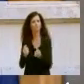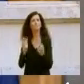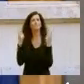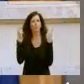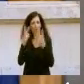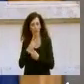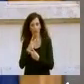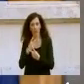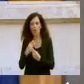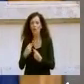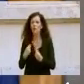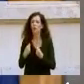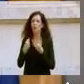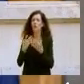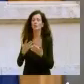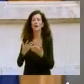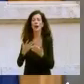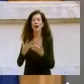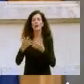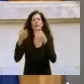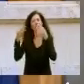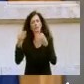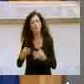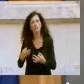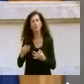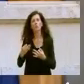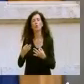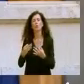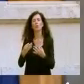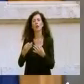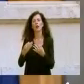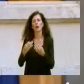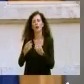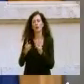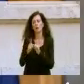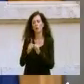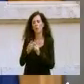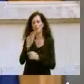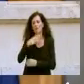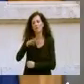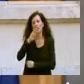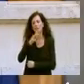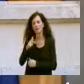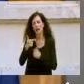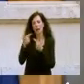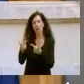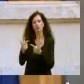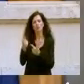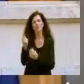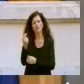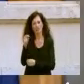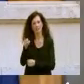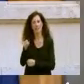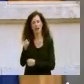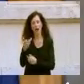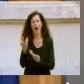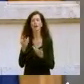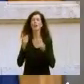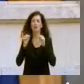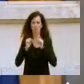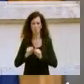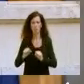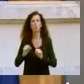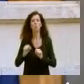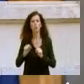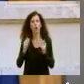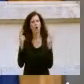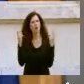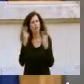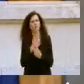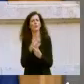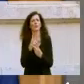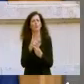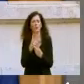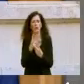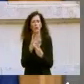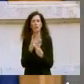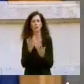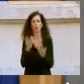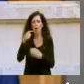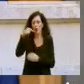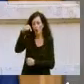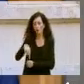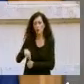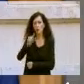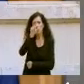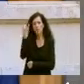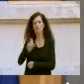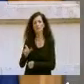assicurare agli investitori una fiscalità di vantaggio noi possiamo veramente rendere molto attrattivo il nostro sud